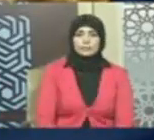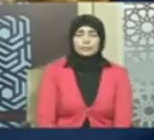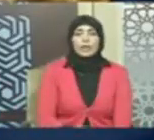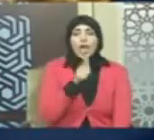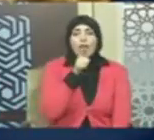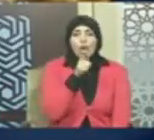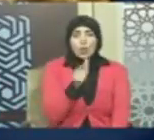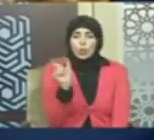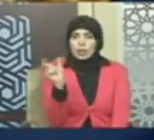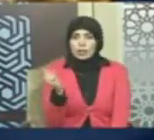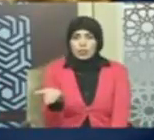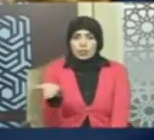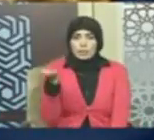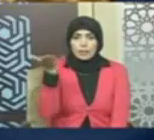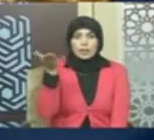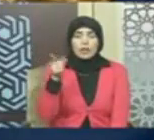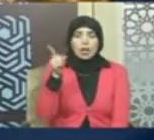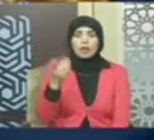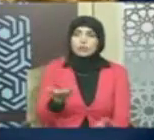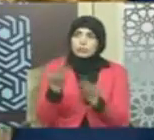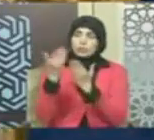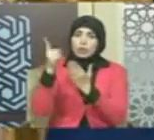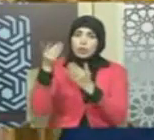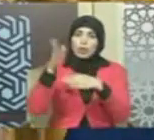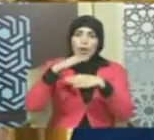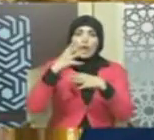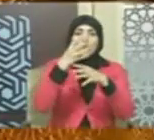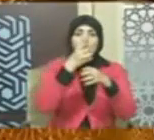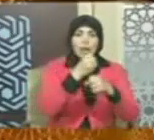يقول نبينا صلى الله عليه وسلم